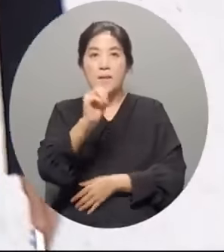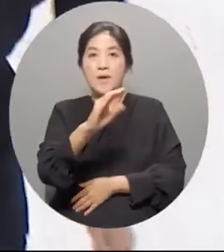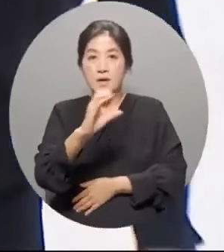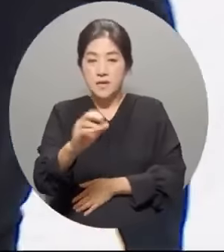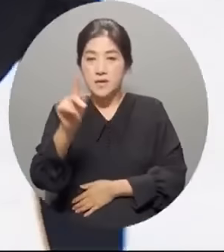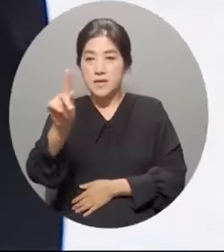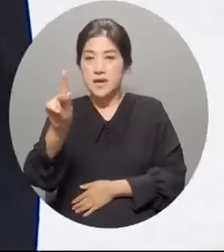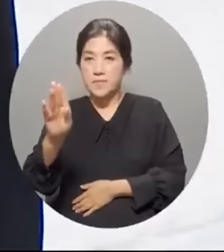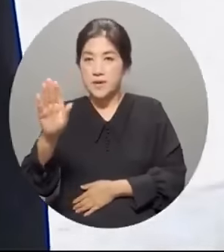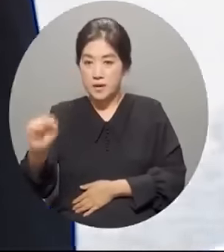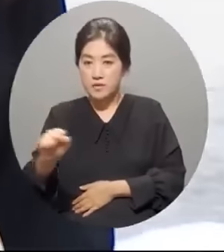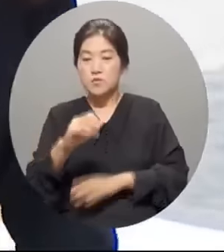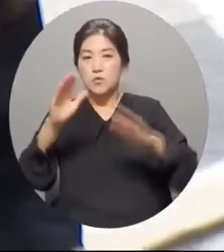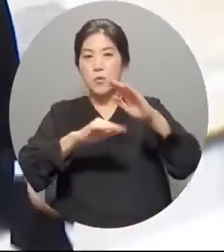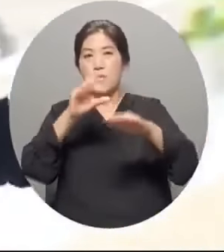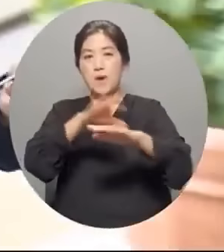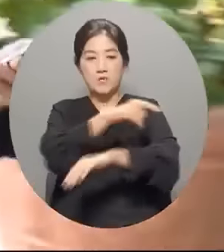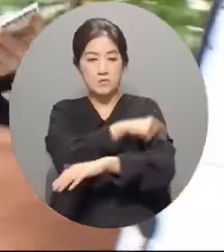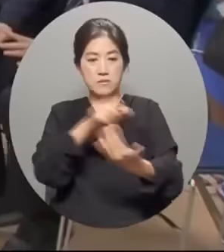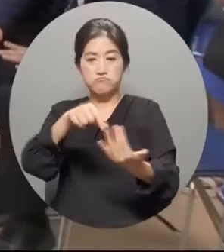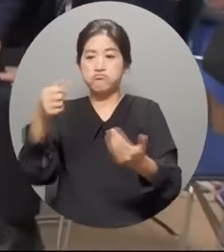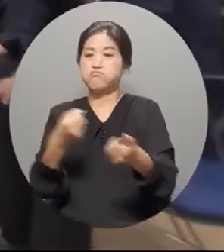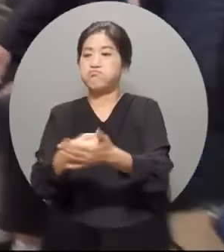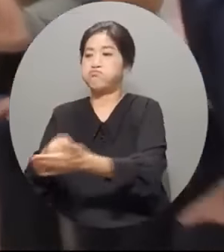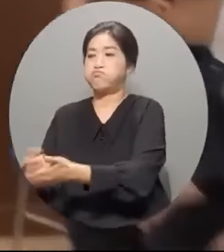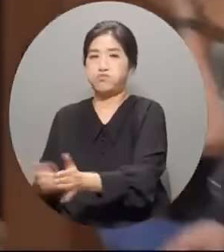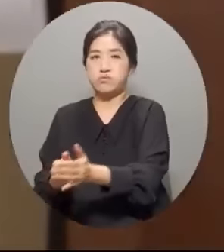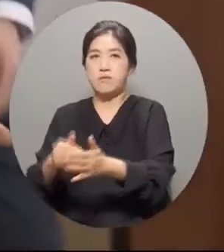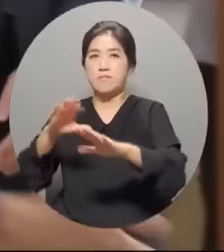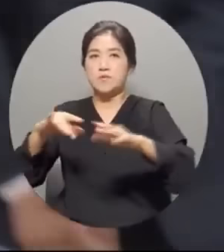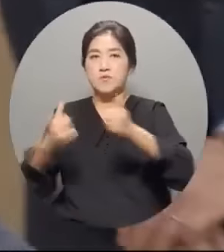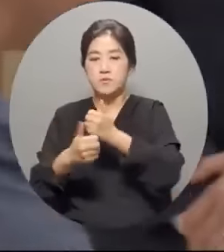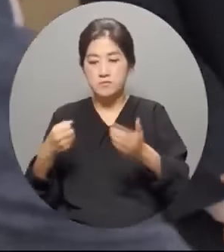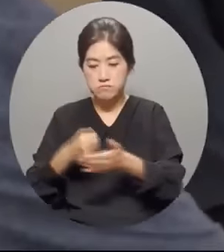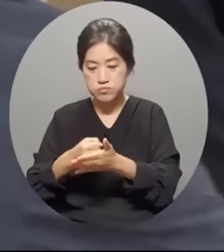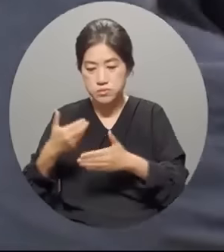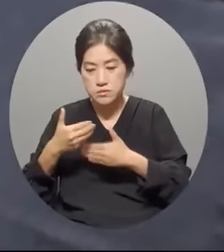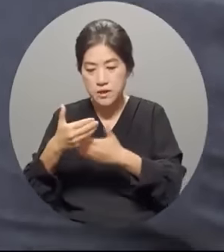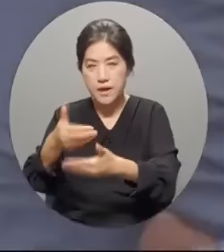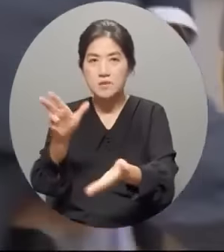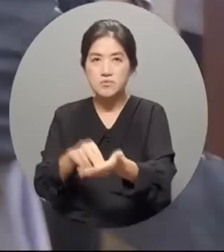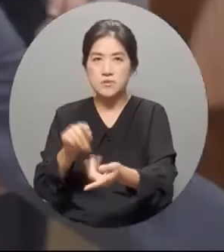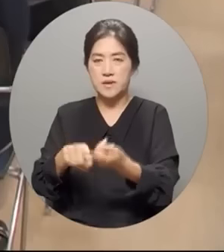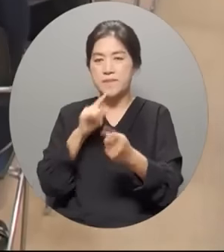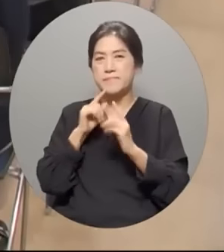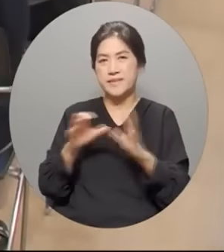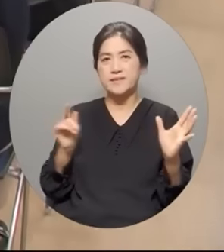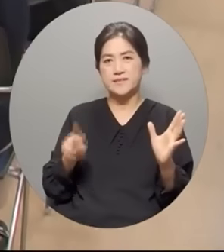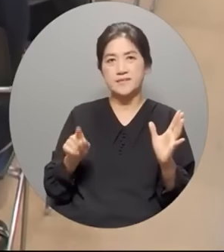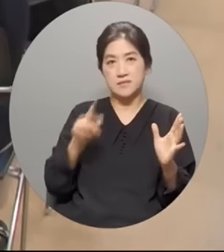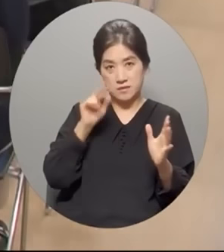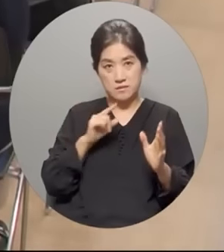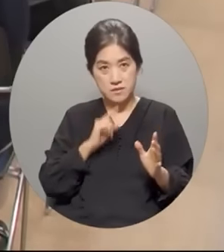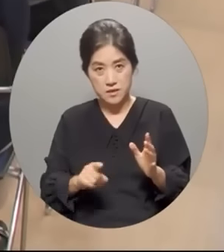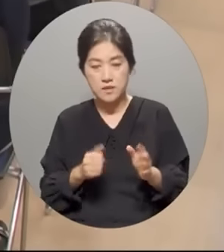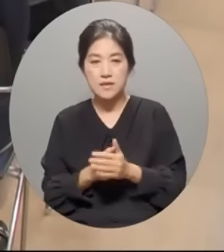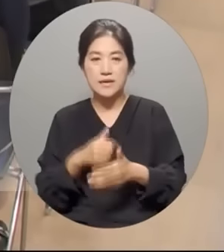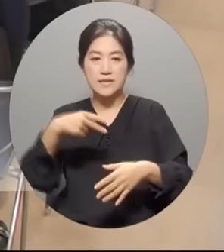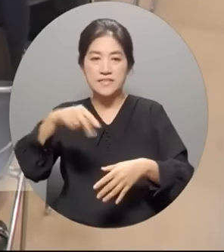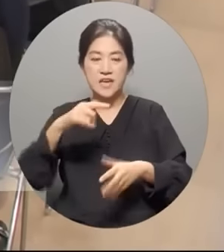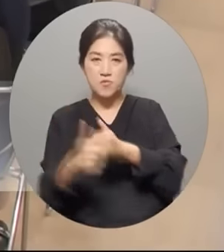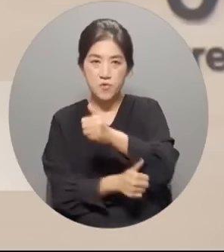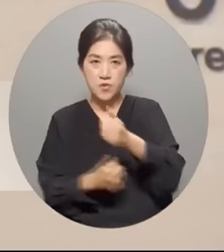KBS 두 공영방송 이사진을 선임한 방이 의결 절차에도 논란이 커지고 있습니다 두 상임위원회